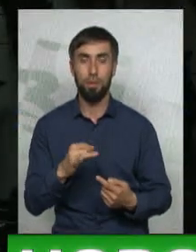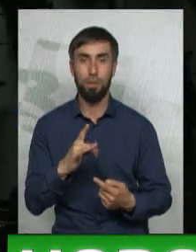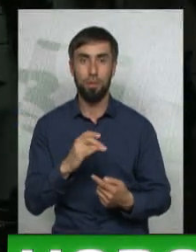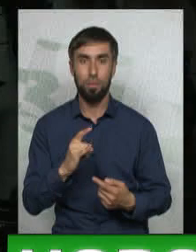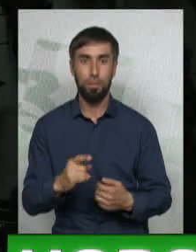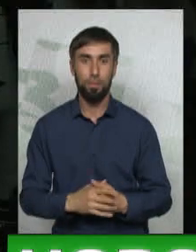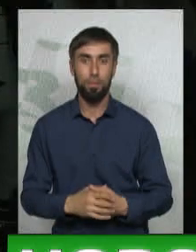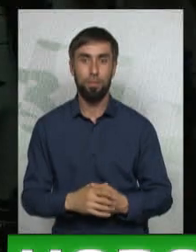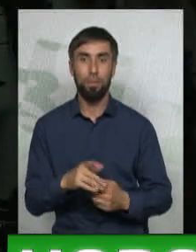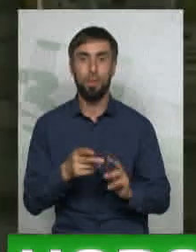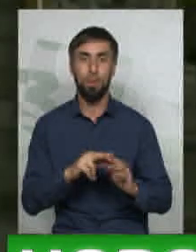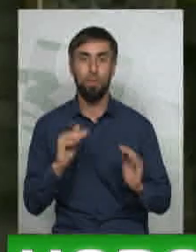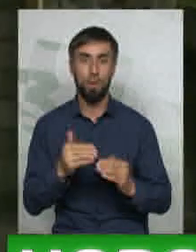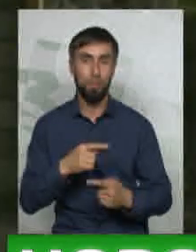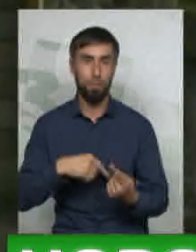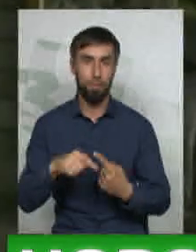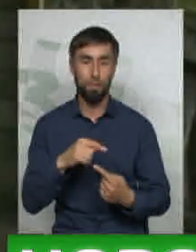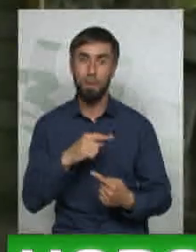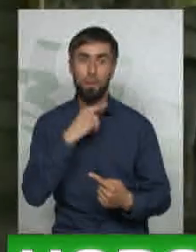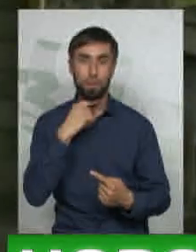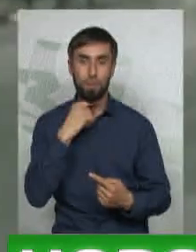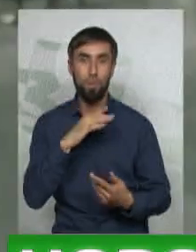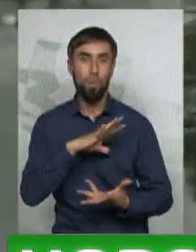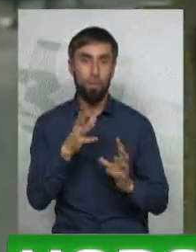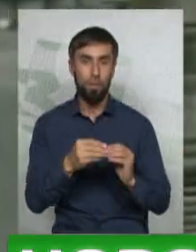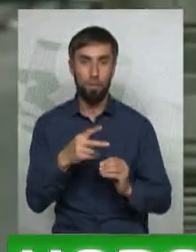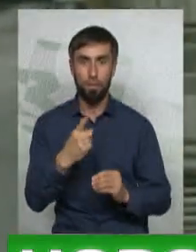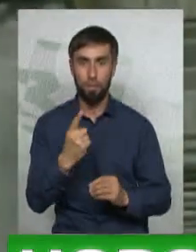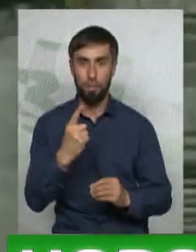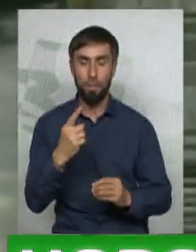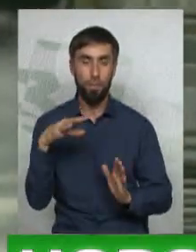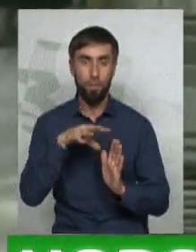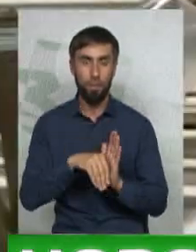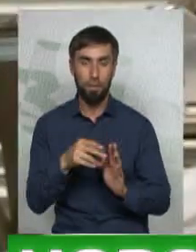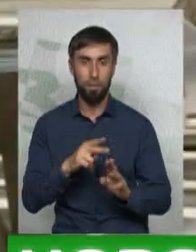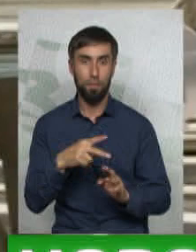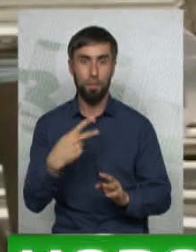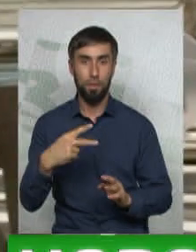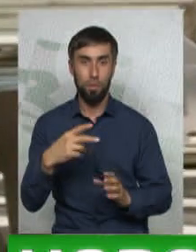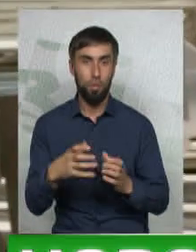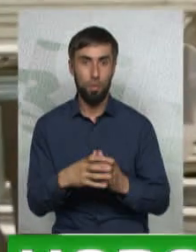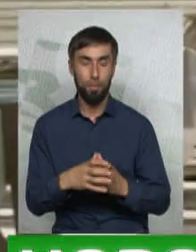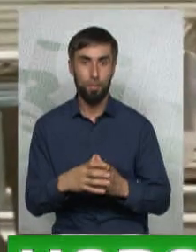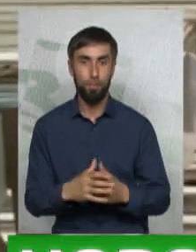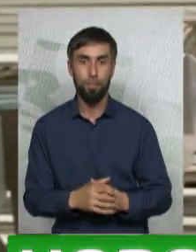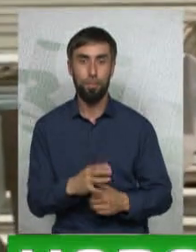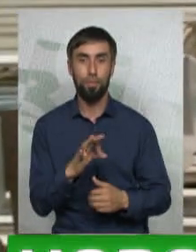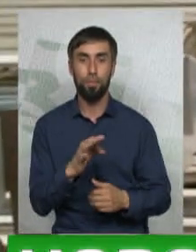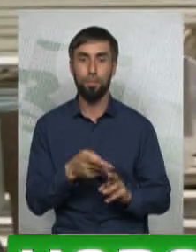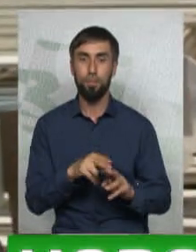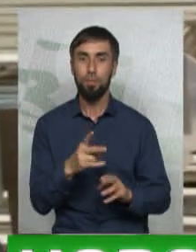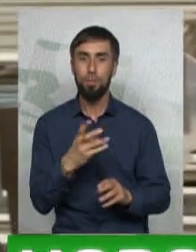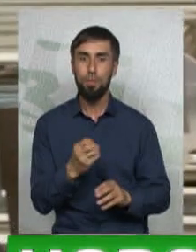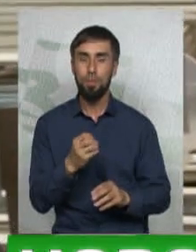ресурсы, поддержка малого предпринимательства. Ингушетия по итогам 2021 включена в 20-ю группу. И это не оценка чиновников,